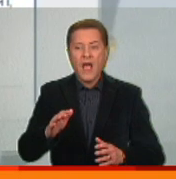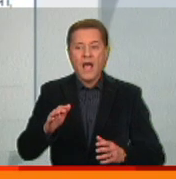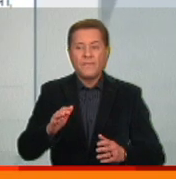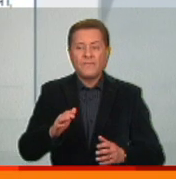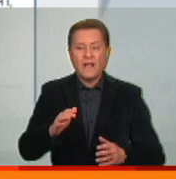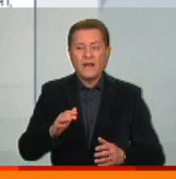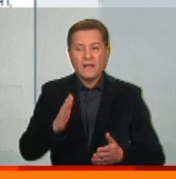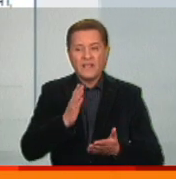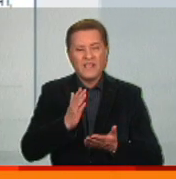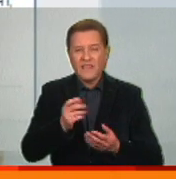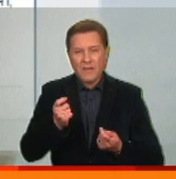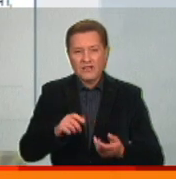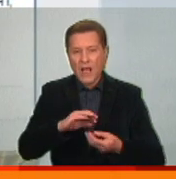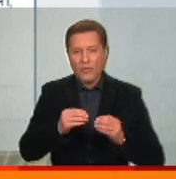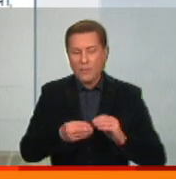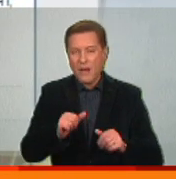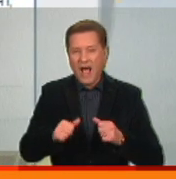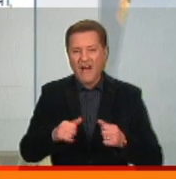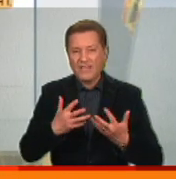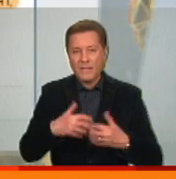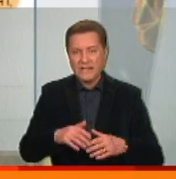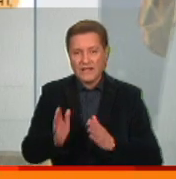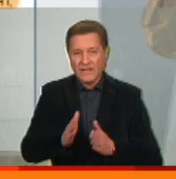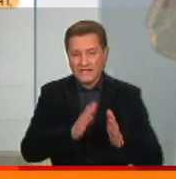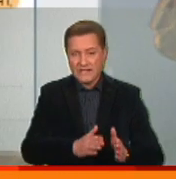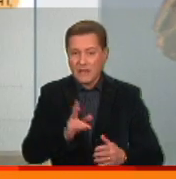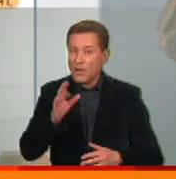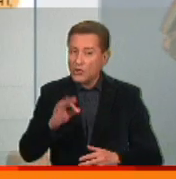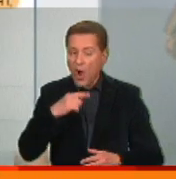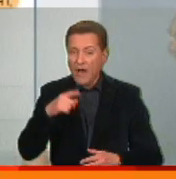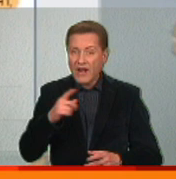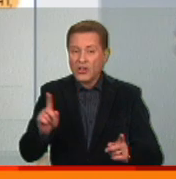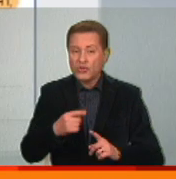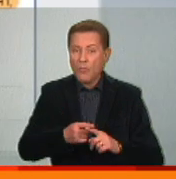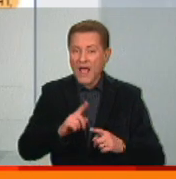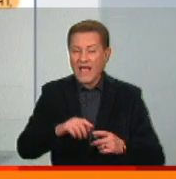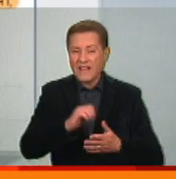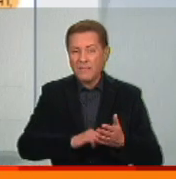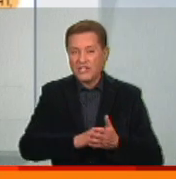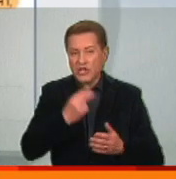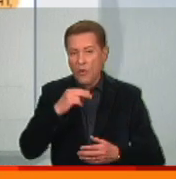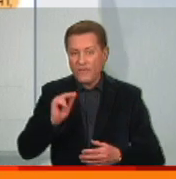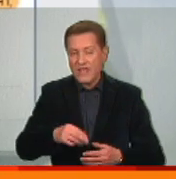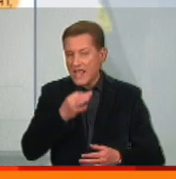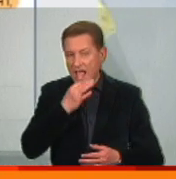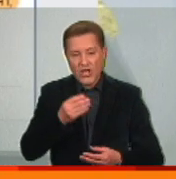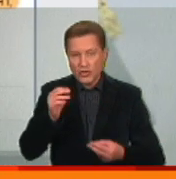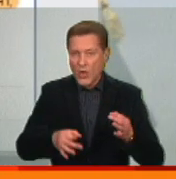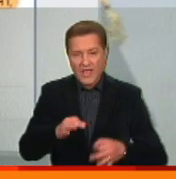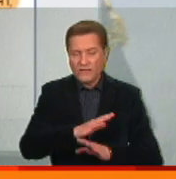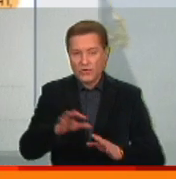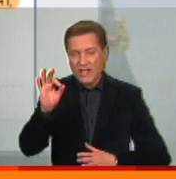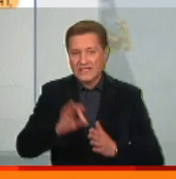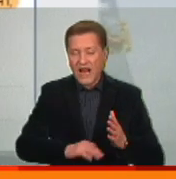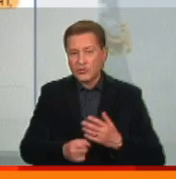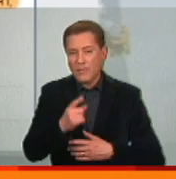на рассмотрение дел производится с помощью автоматизированной системы. Но говорят, что именно по этой причине обвинение еще не в суде. Но сразу